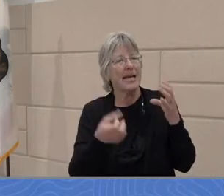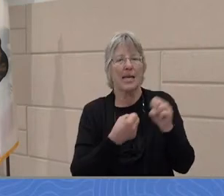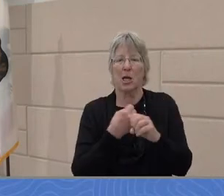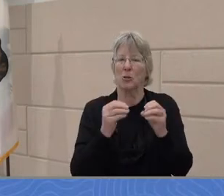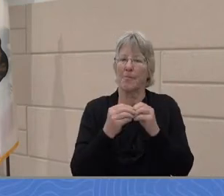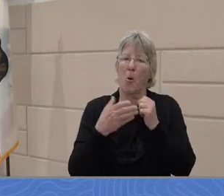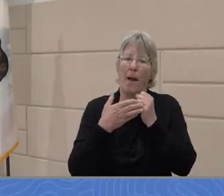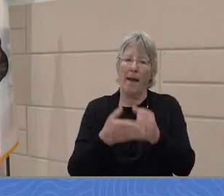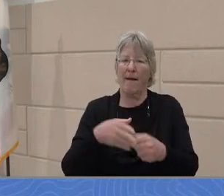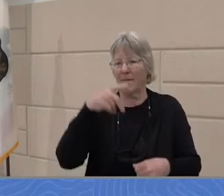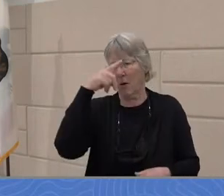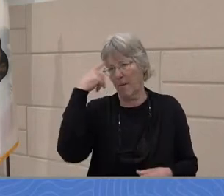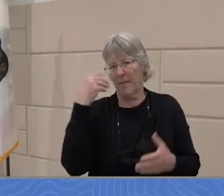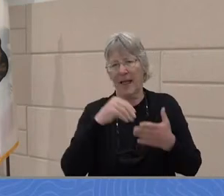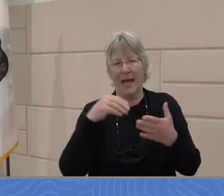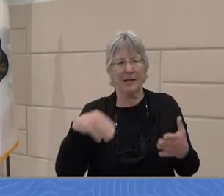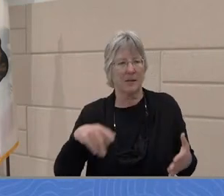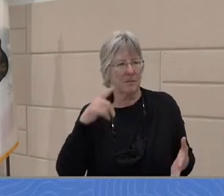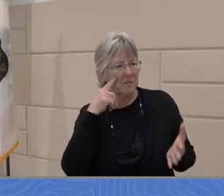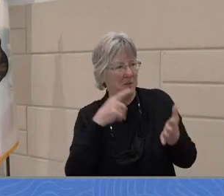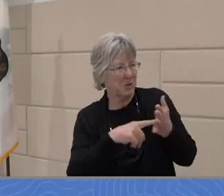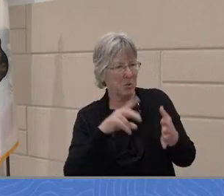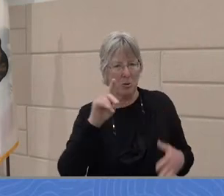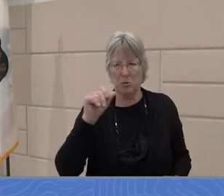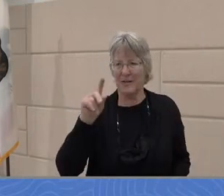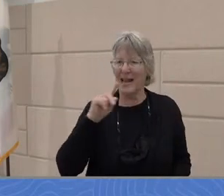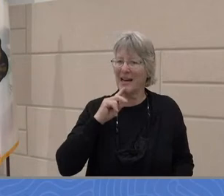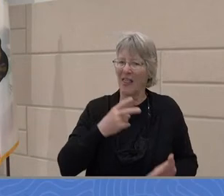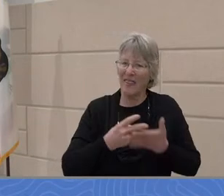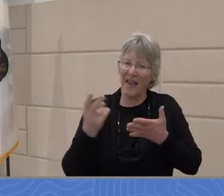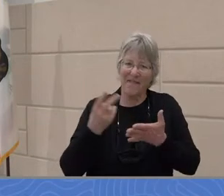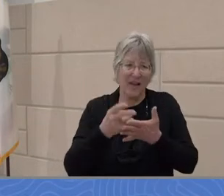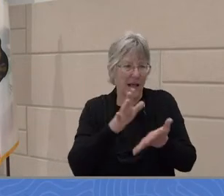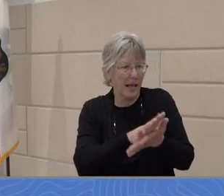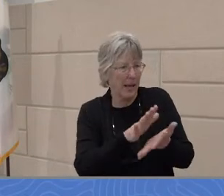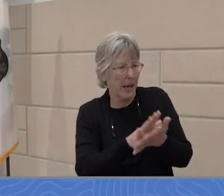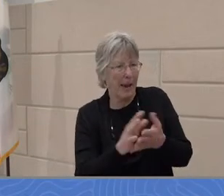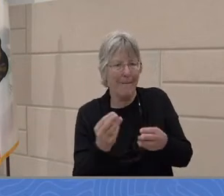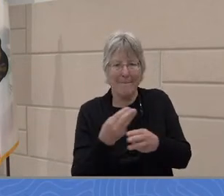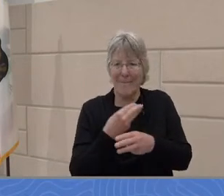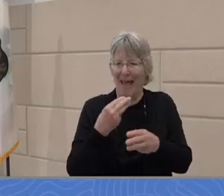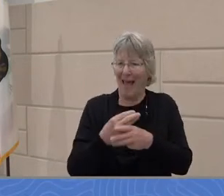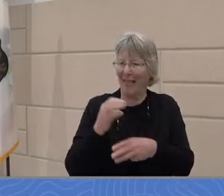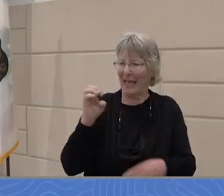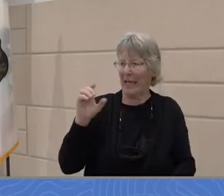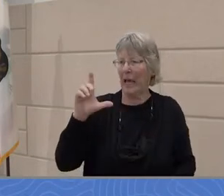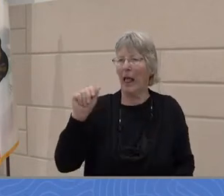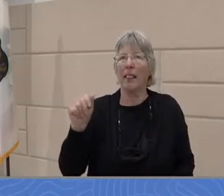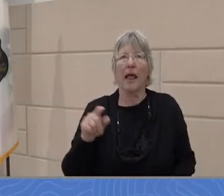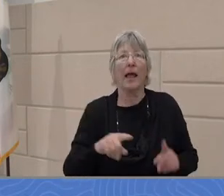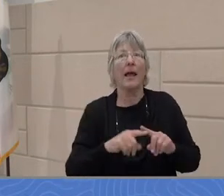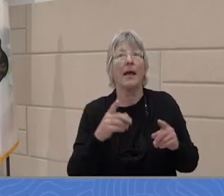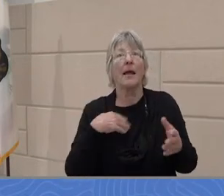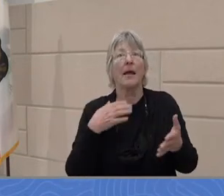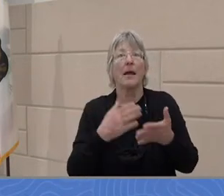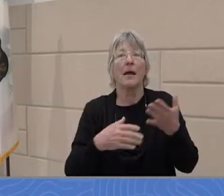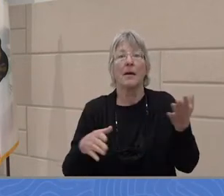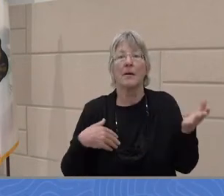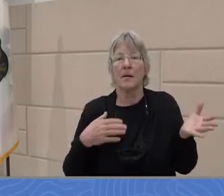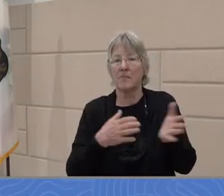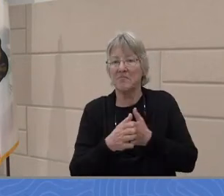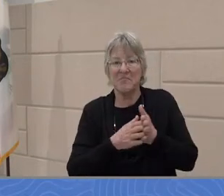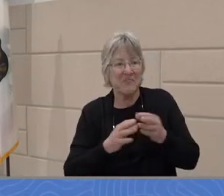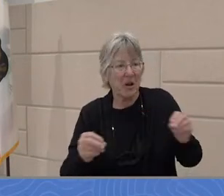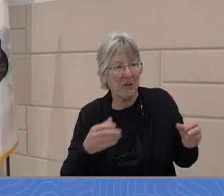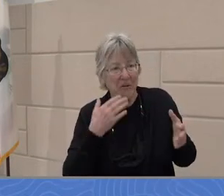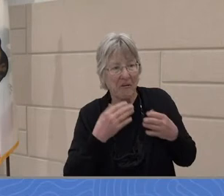เตียอเมียนสิกได้อเมียนกายจำนวนช่วยตะเลอซะจนจะสบายขมาวจิจารดอมหายให้